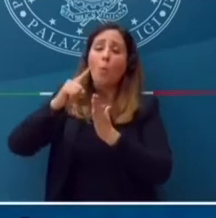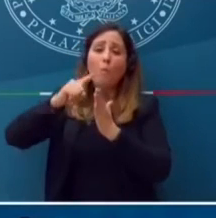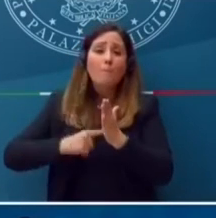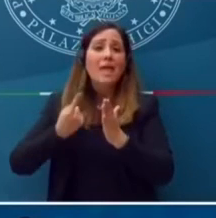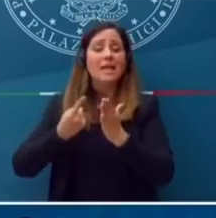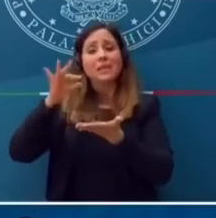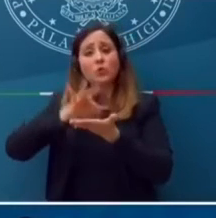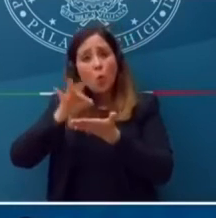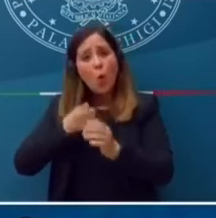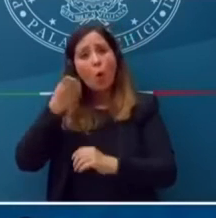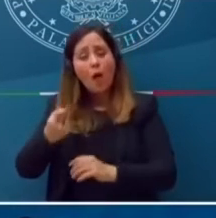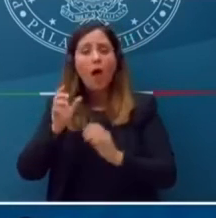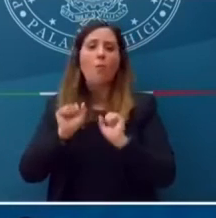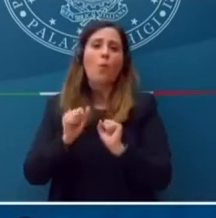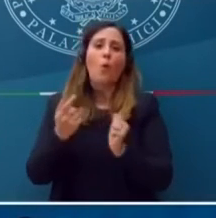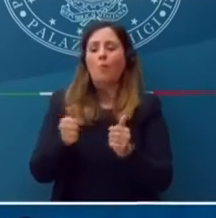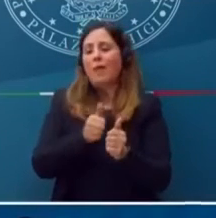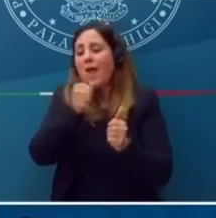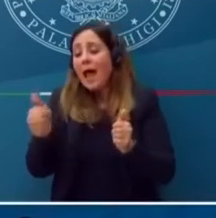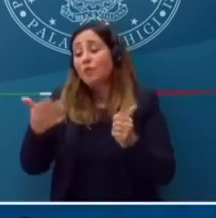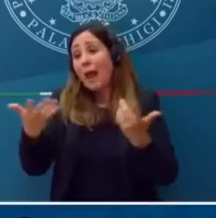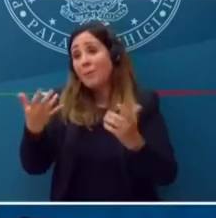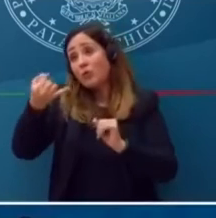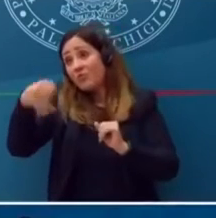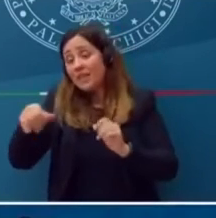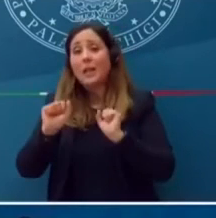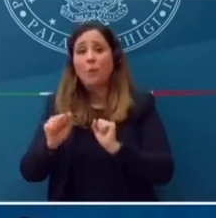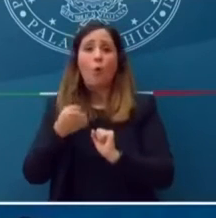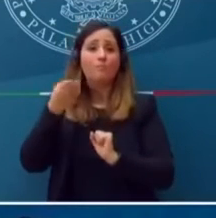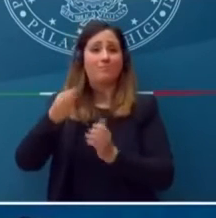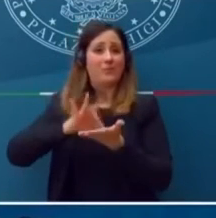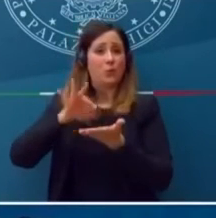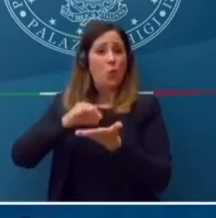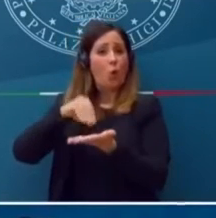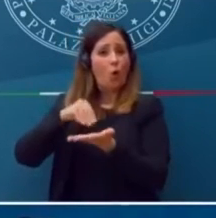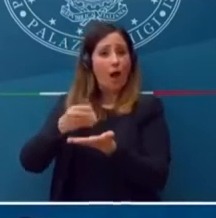insieme l'anno. Questo è l'obiettivo. E poi naturalmente le